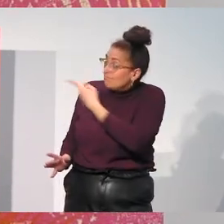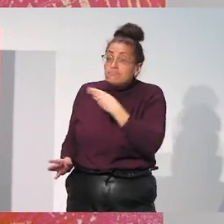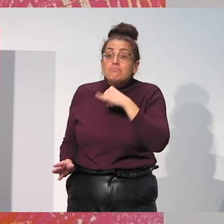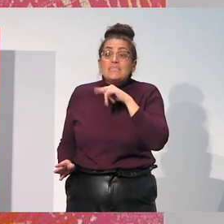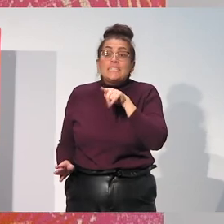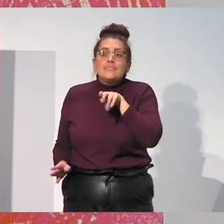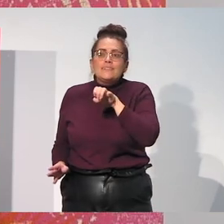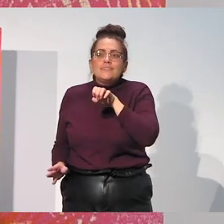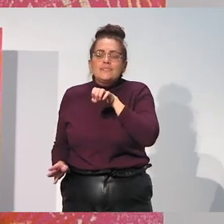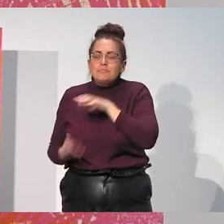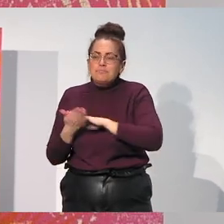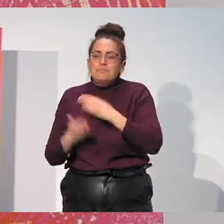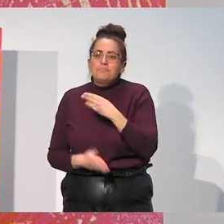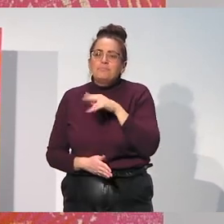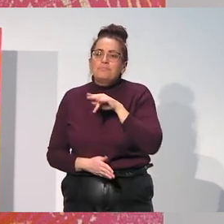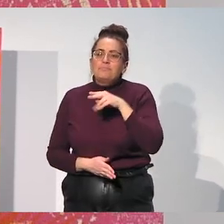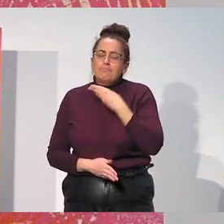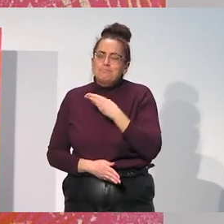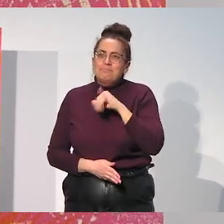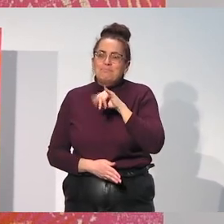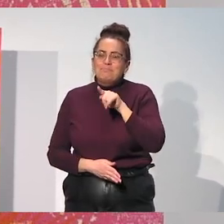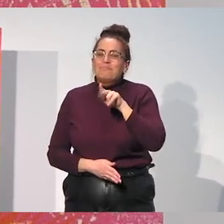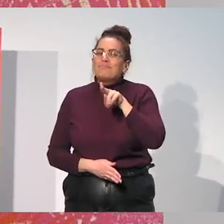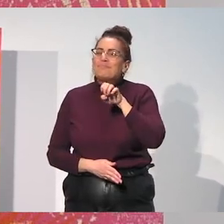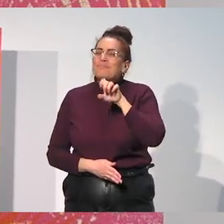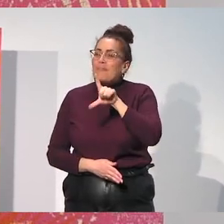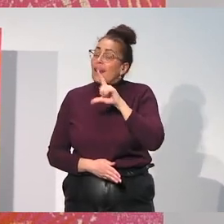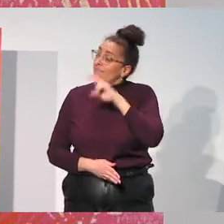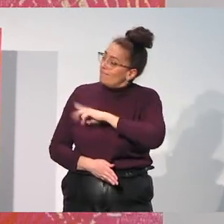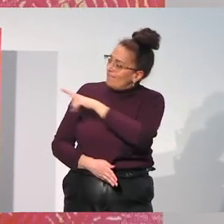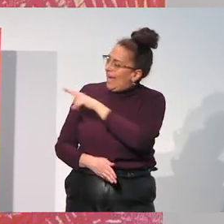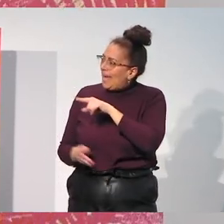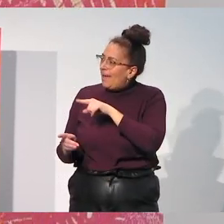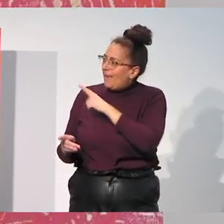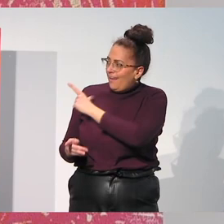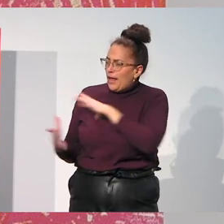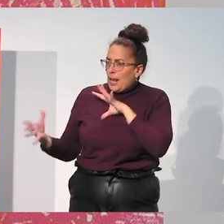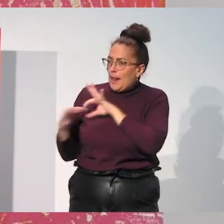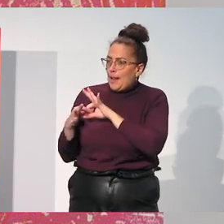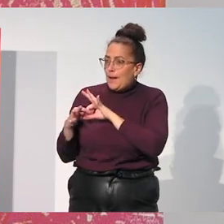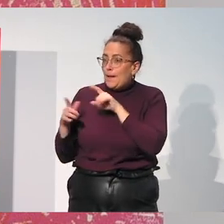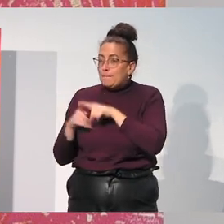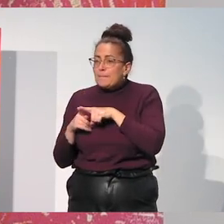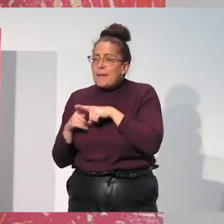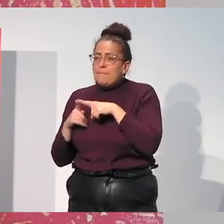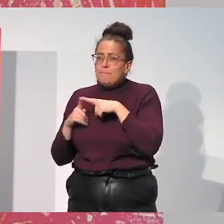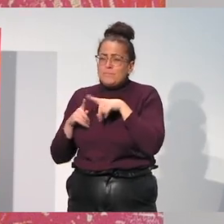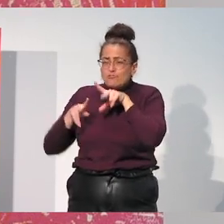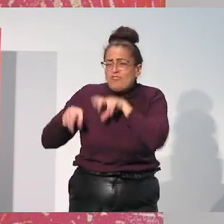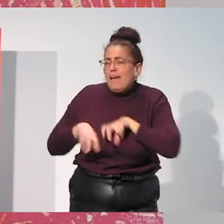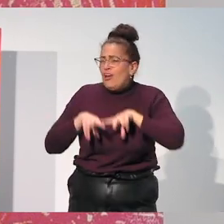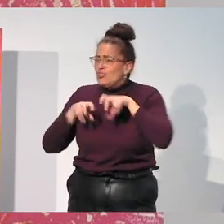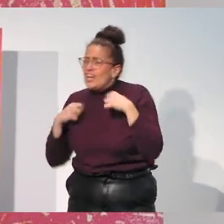peu l'histoire d'Augustin Mouchot, quoi. C'est une forme de périple un peu tragique et un peu comique aussi